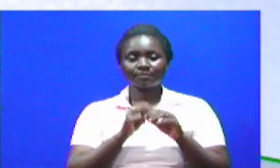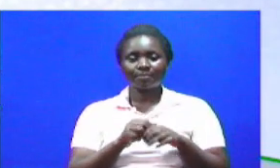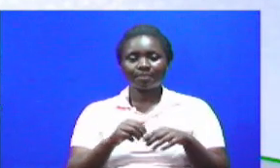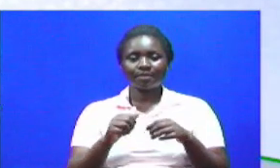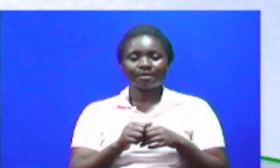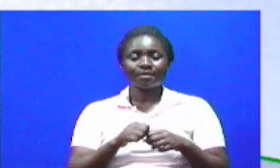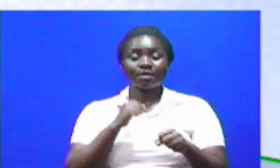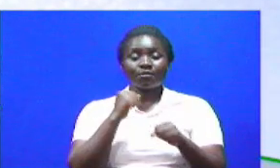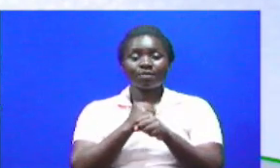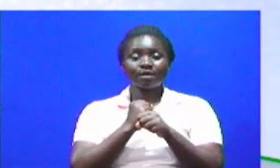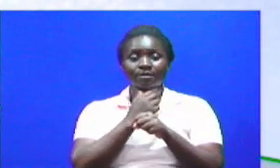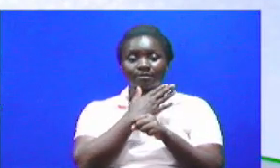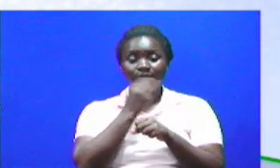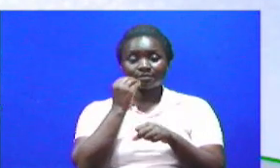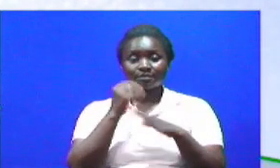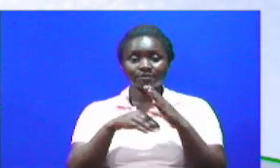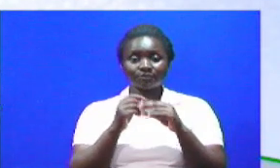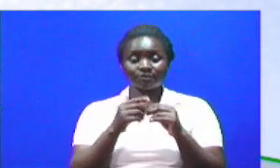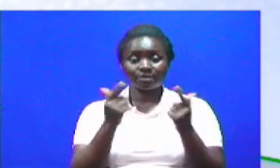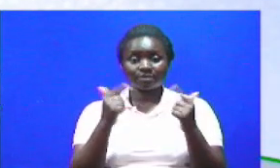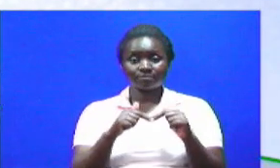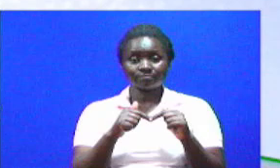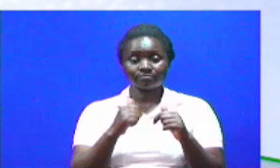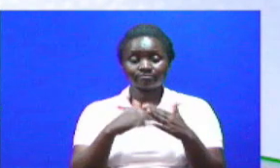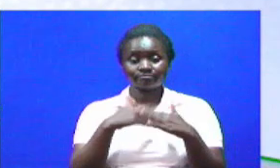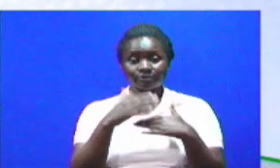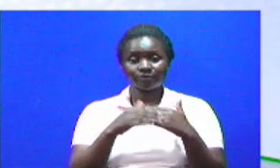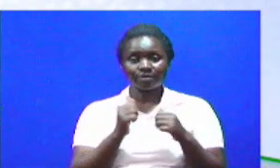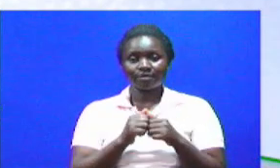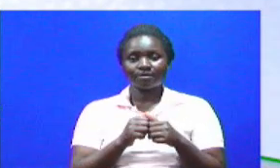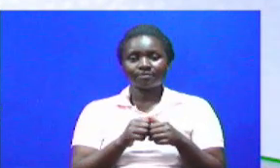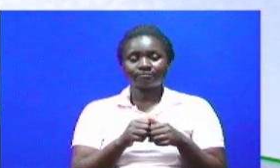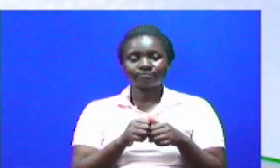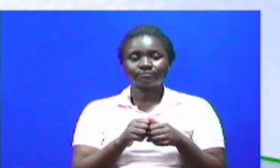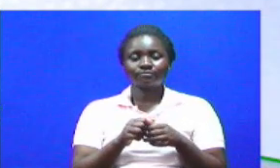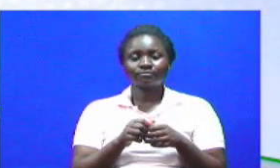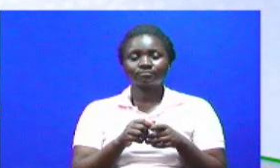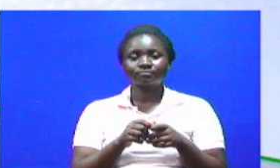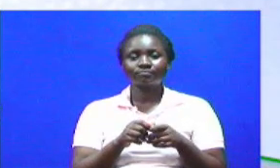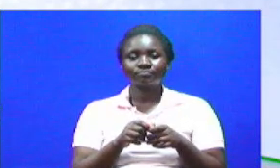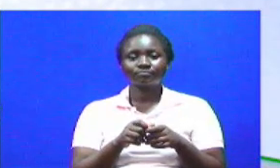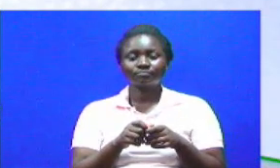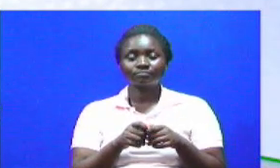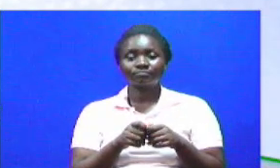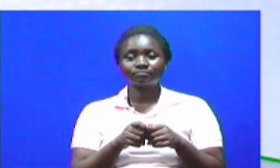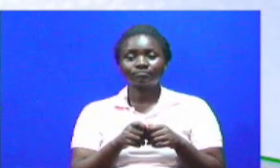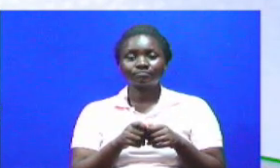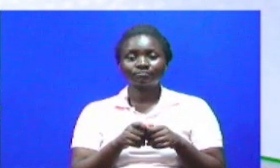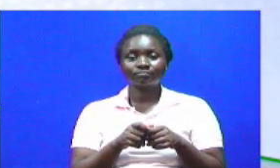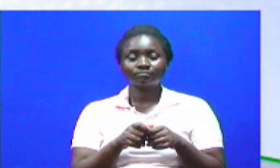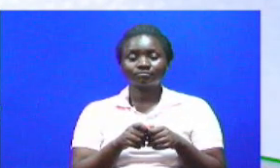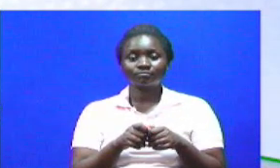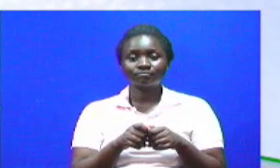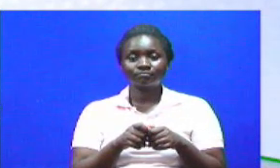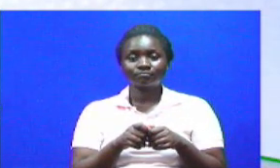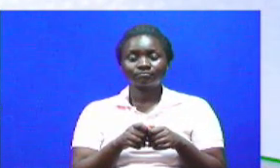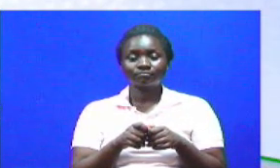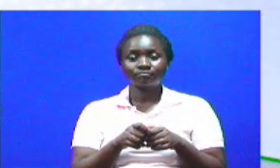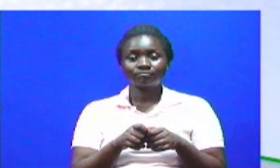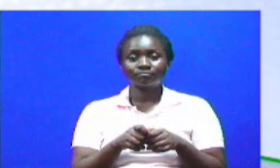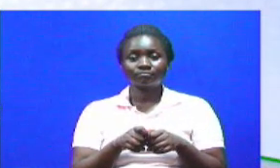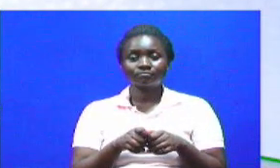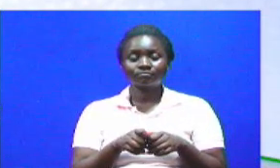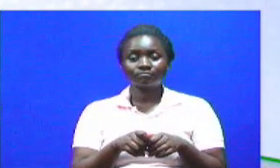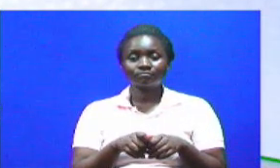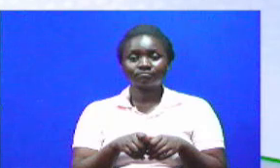buyamono ase amatemu are motu ene misenche enu ya bage kuwaliga ni waboigo nomo Bishop Joseph Mairura muliki